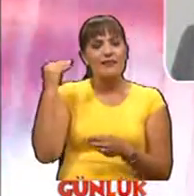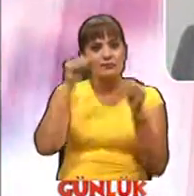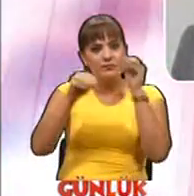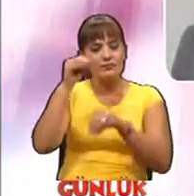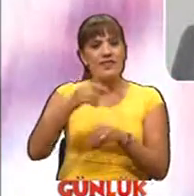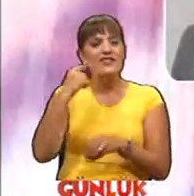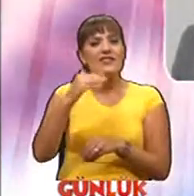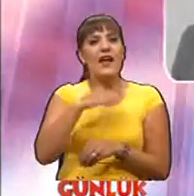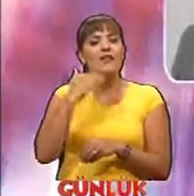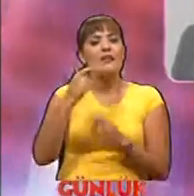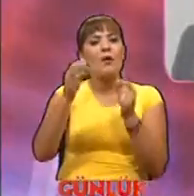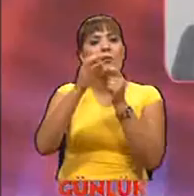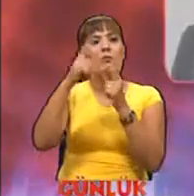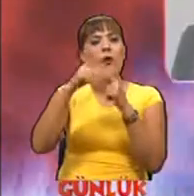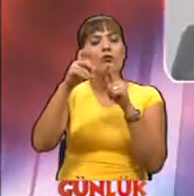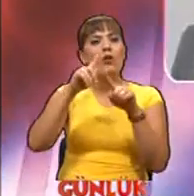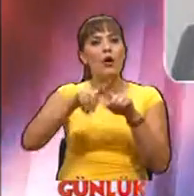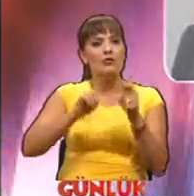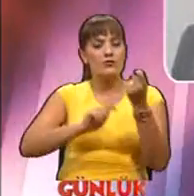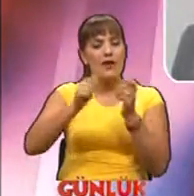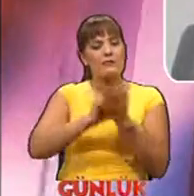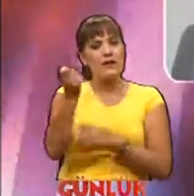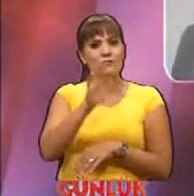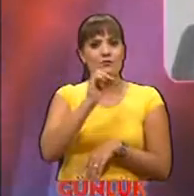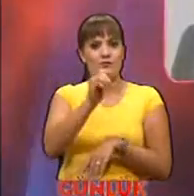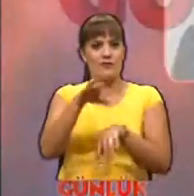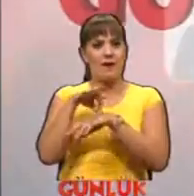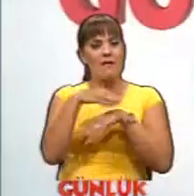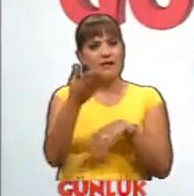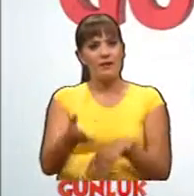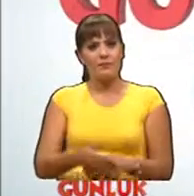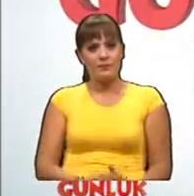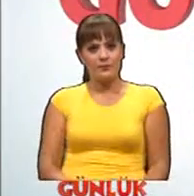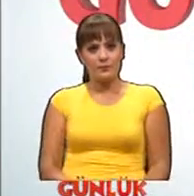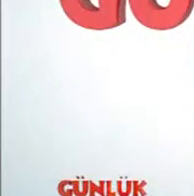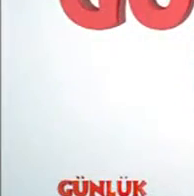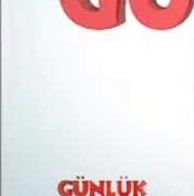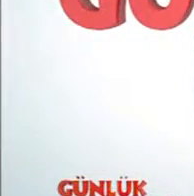etine botoks uygulaması. Hepsi az sonra günlük rehberde.